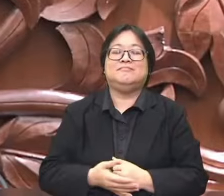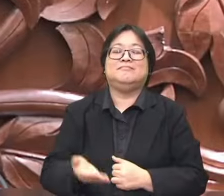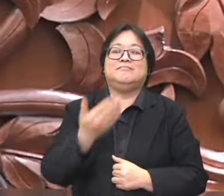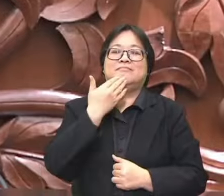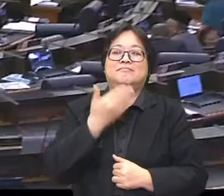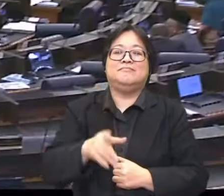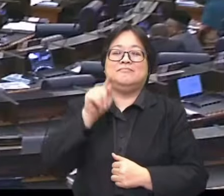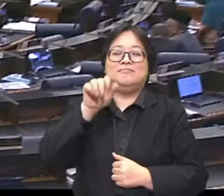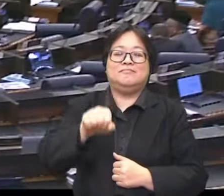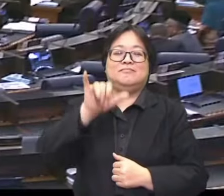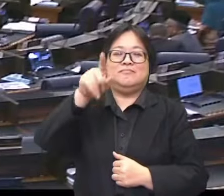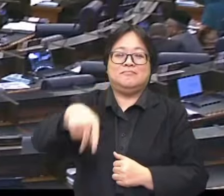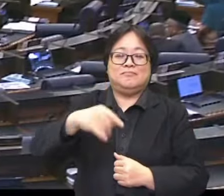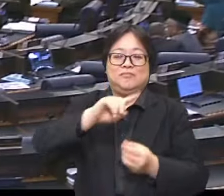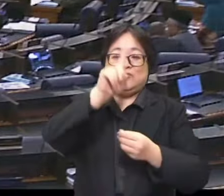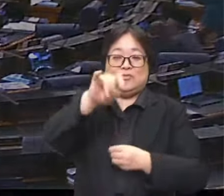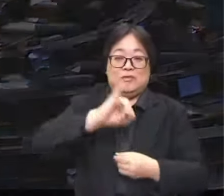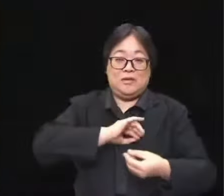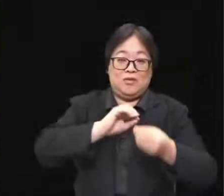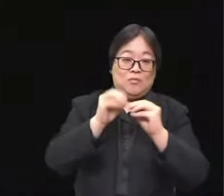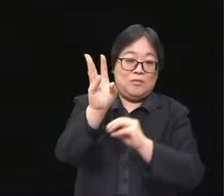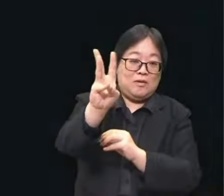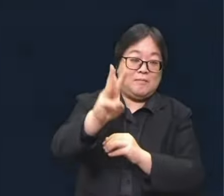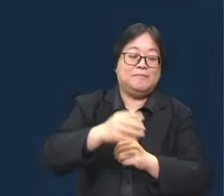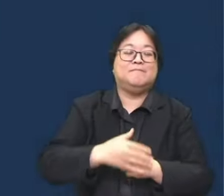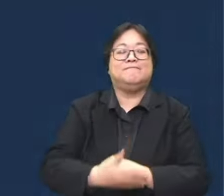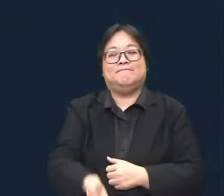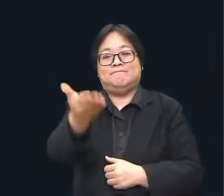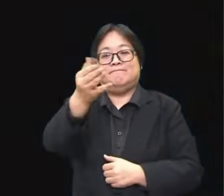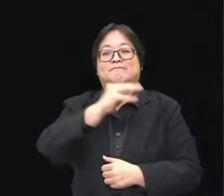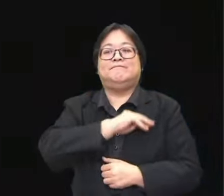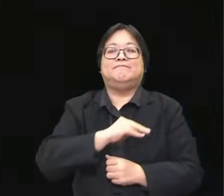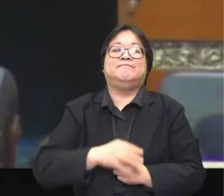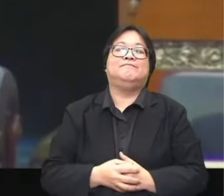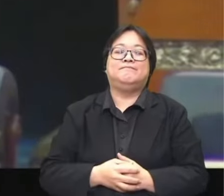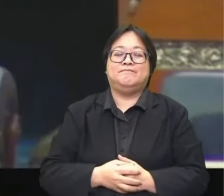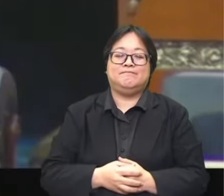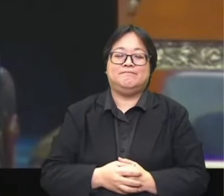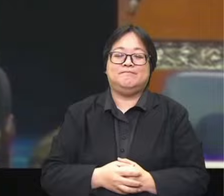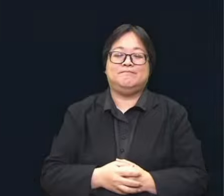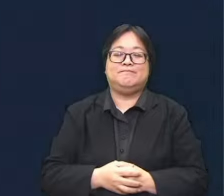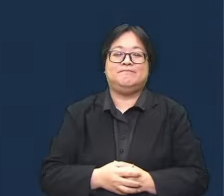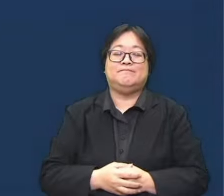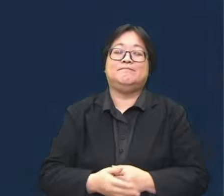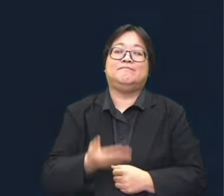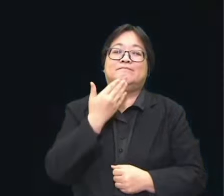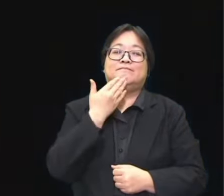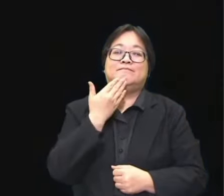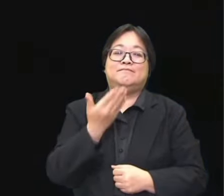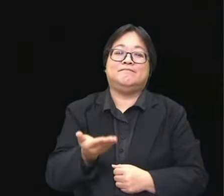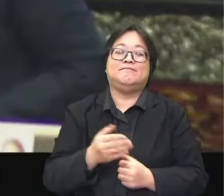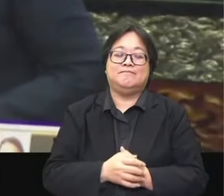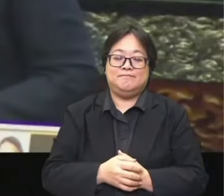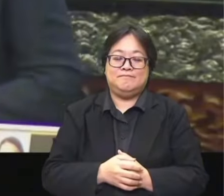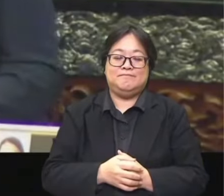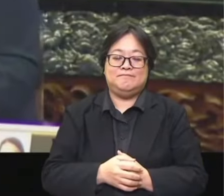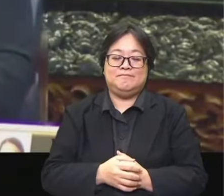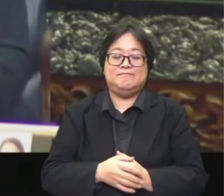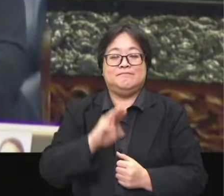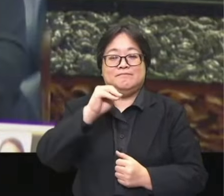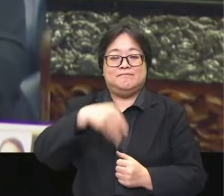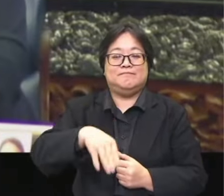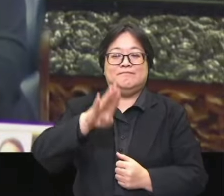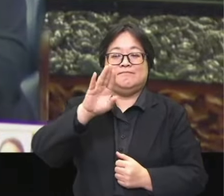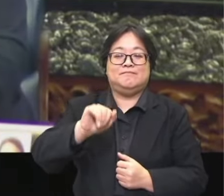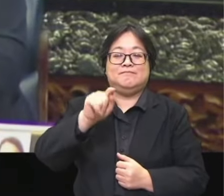Terima kasih Tan Sri Speaker. Soalan saya nombor 6. Silakan Menteri. Terima kasih kepada Yang Berhormat Batu,